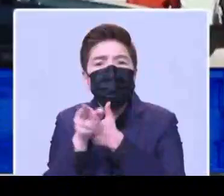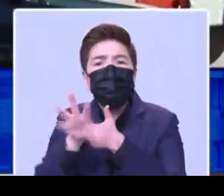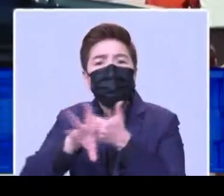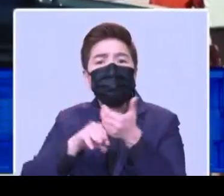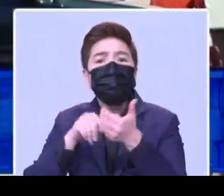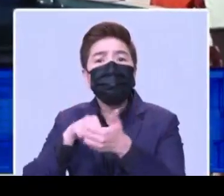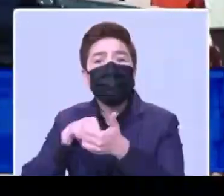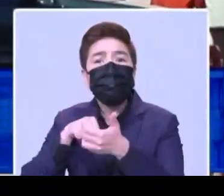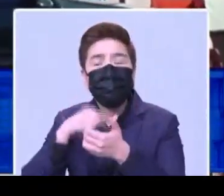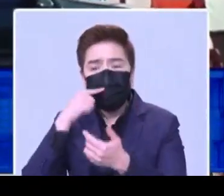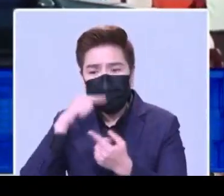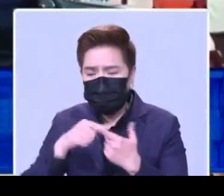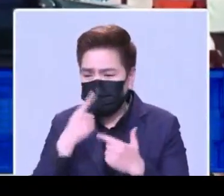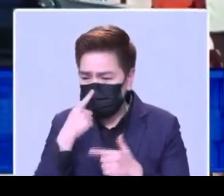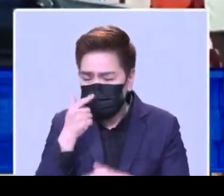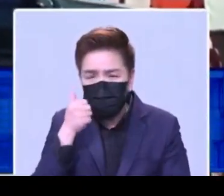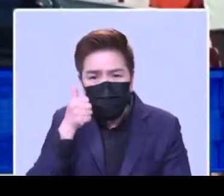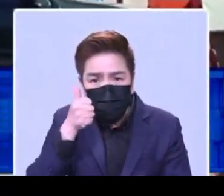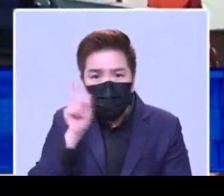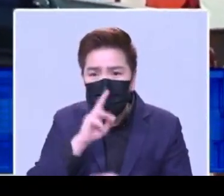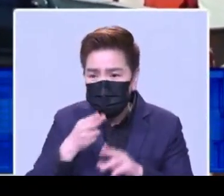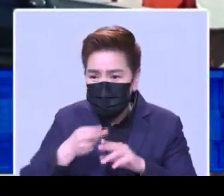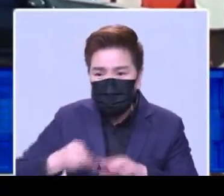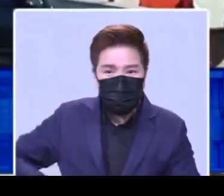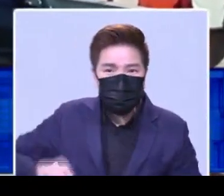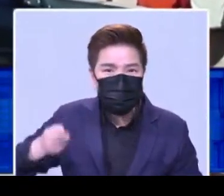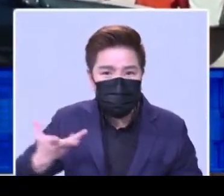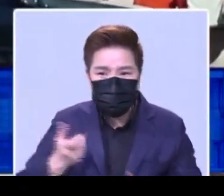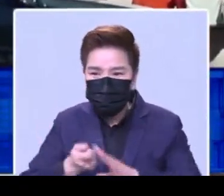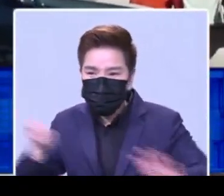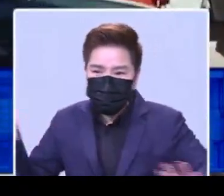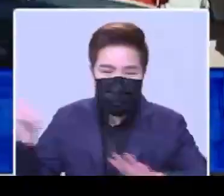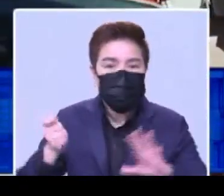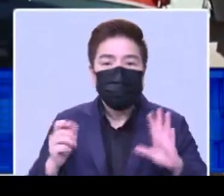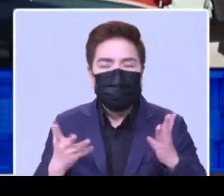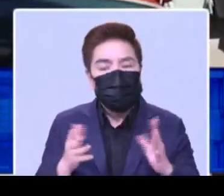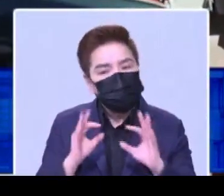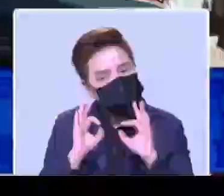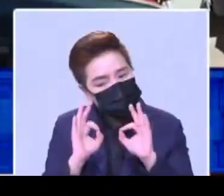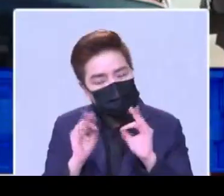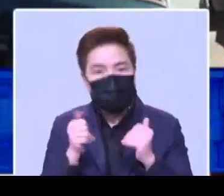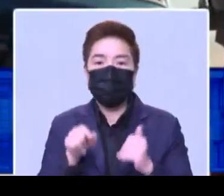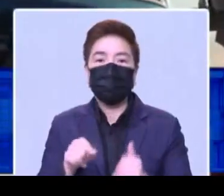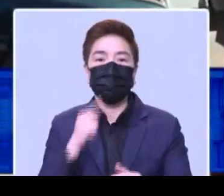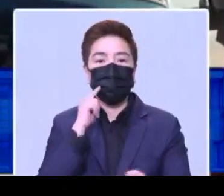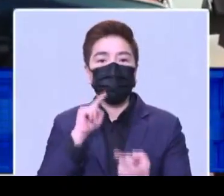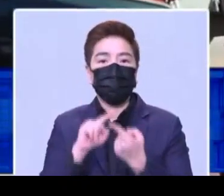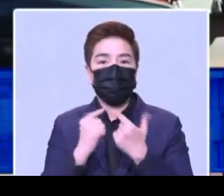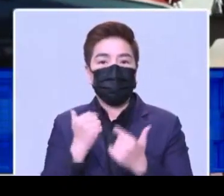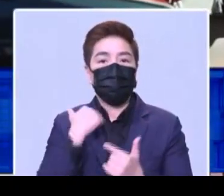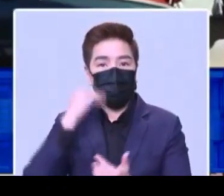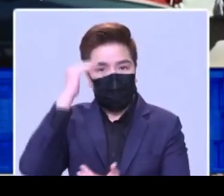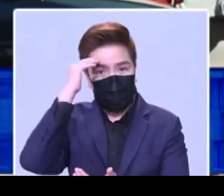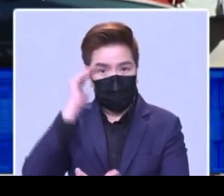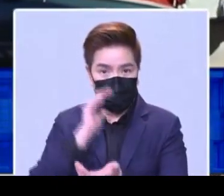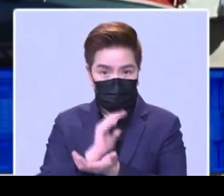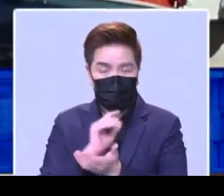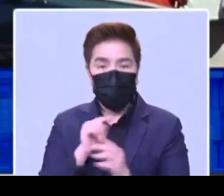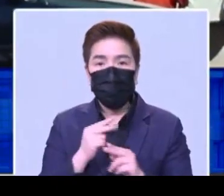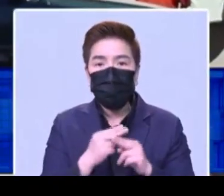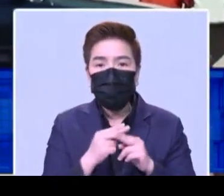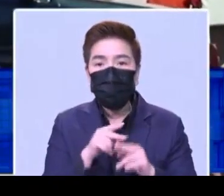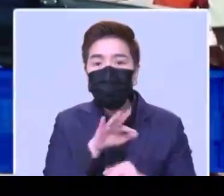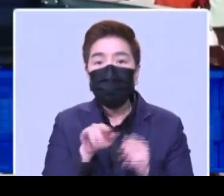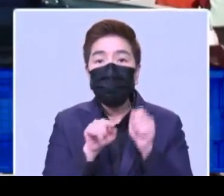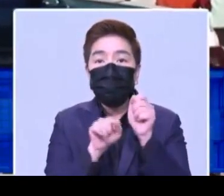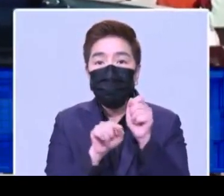ว่ายังดีนะที่มันไม่ได้มีใครเอาอาวุธมาไม่งั้นมันน่าจะเกิดเหตุรุนแรงมากกว่านี้ทางตำรวจภูธรดงหลวงตอนนี้ต้องเต